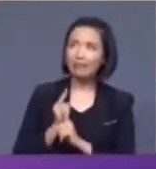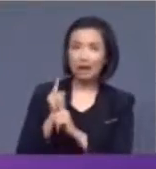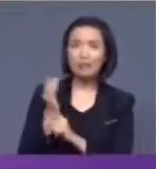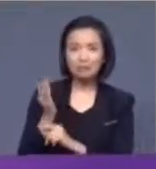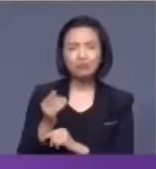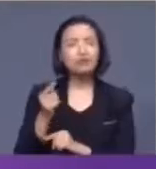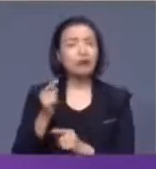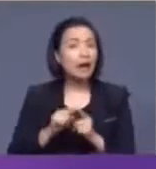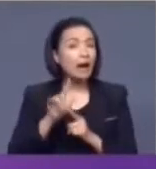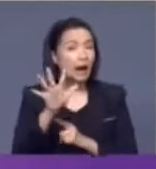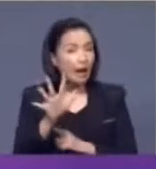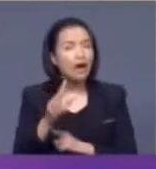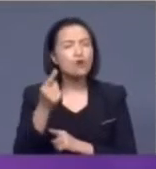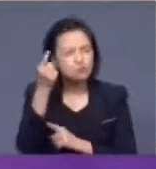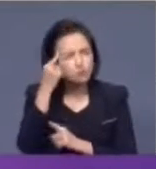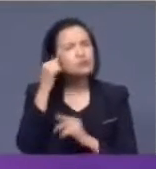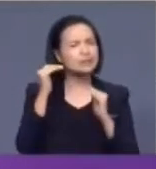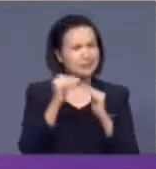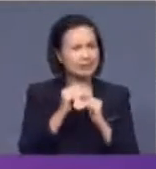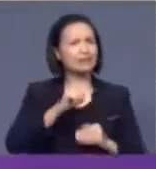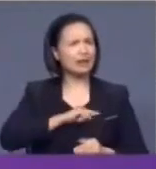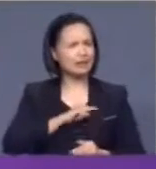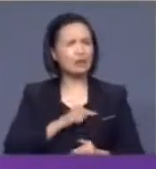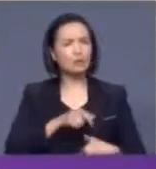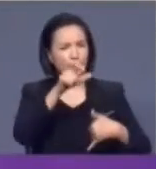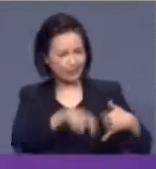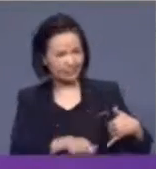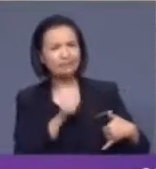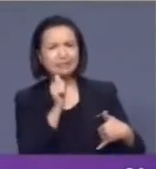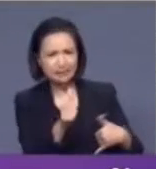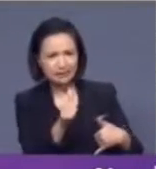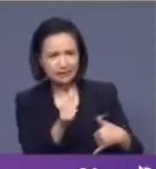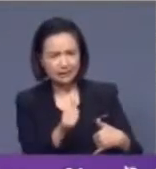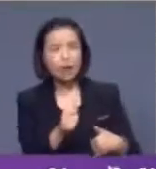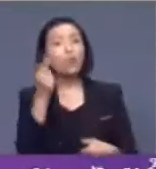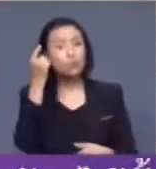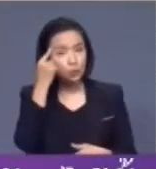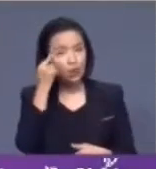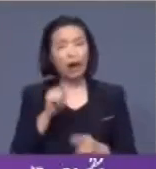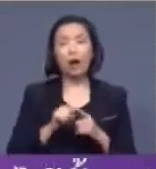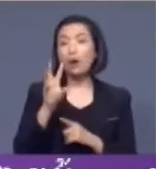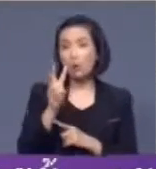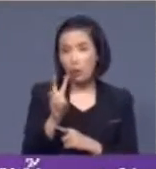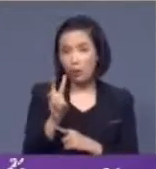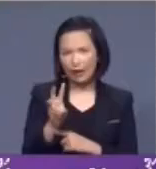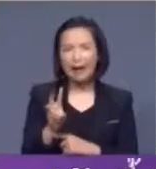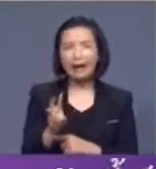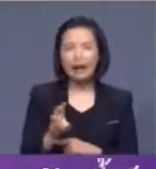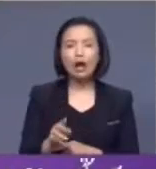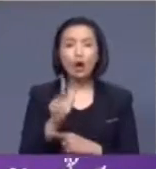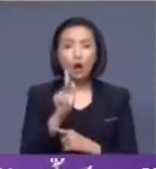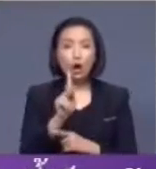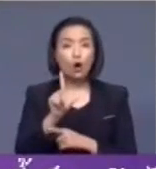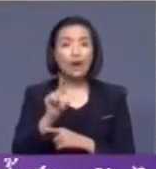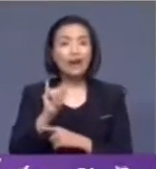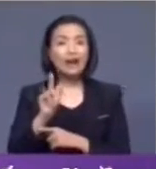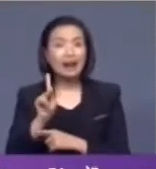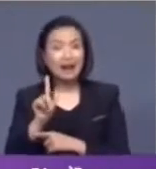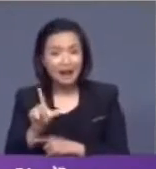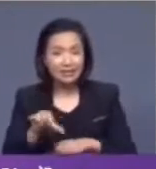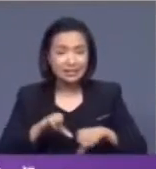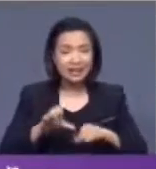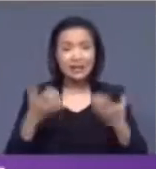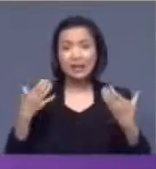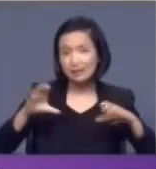รู้สิทธิ์รู้หน้าที่ของการเป็นพลเมืองที่ดีนะครับ 6. รู้กลไกการบริหารราชการในแต่ละระดับ 7.